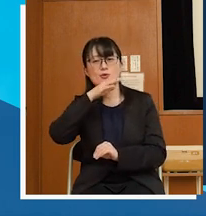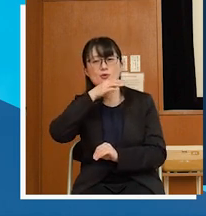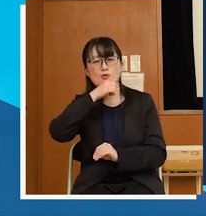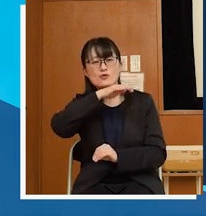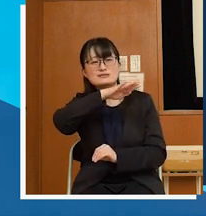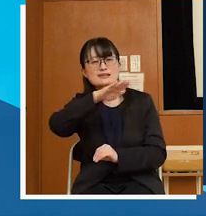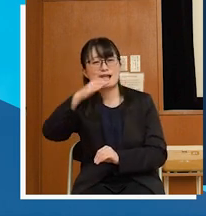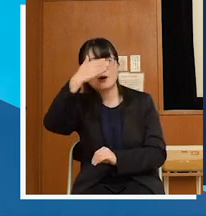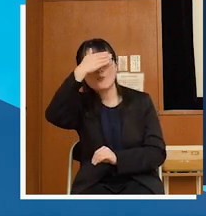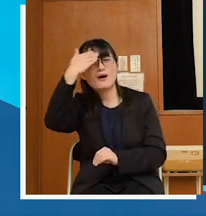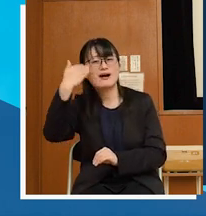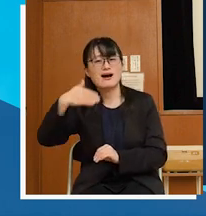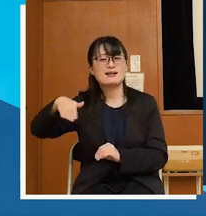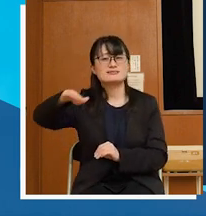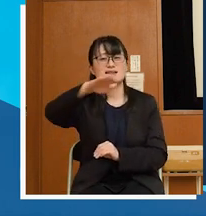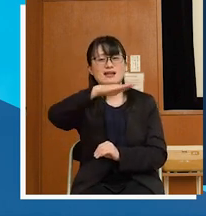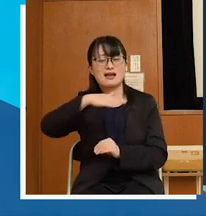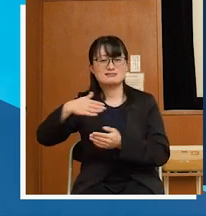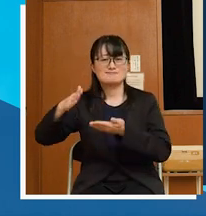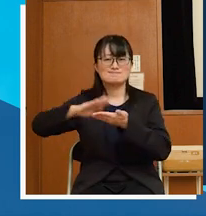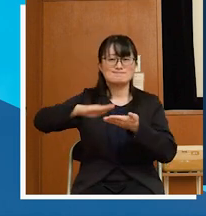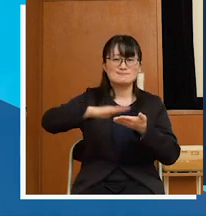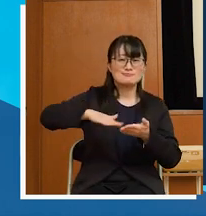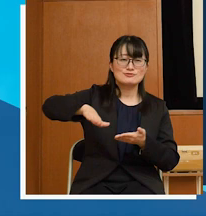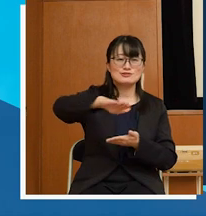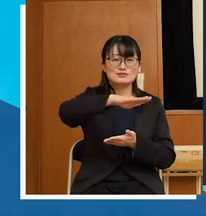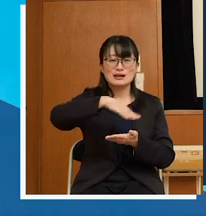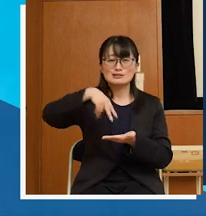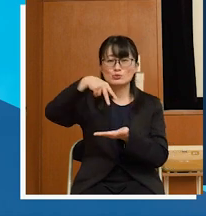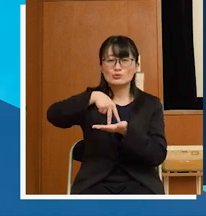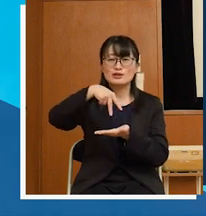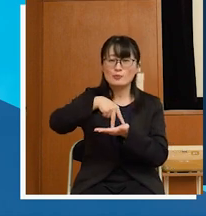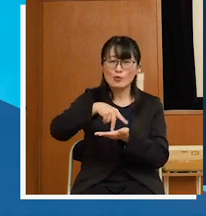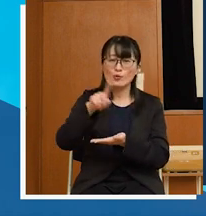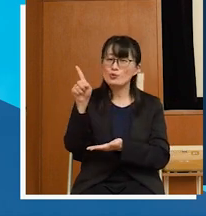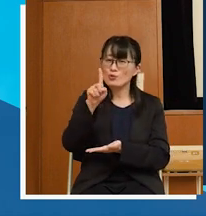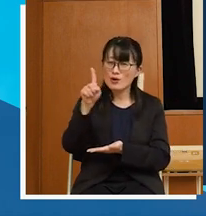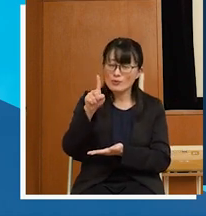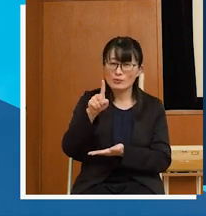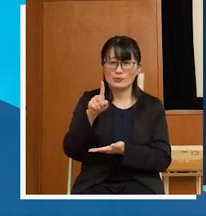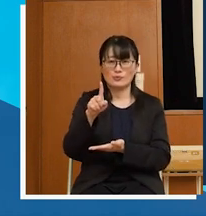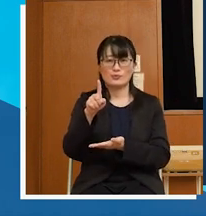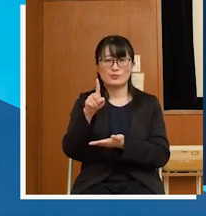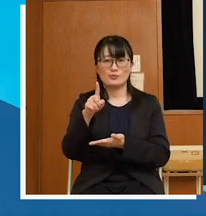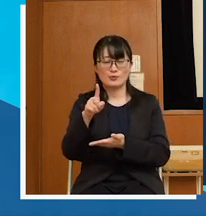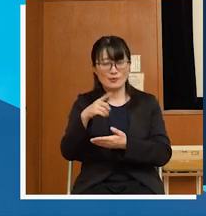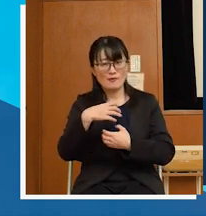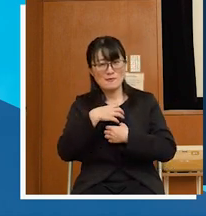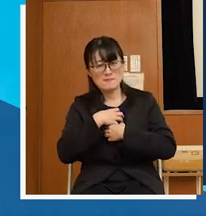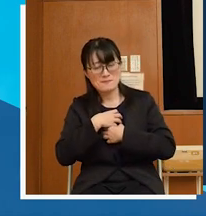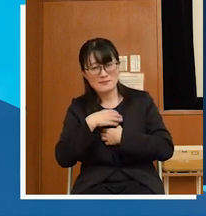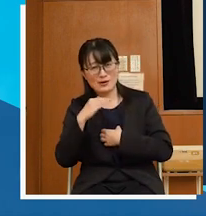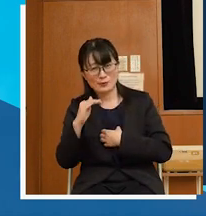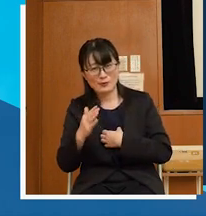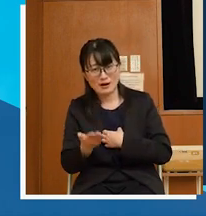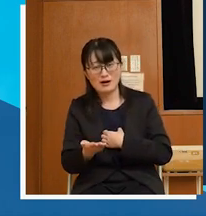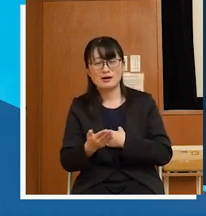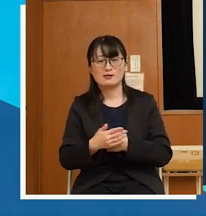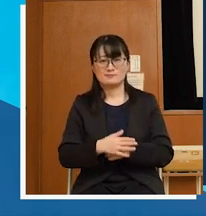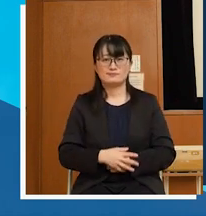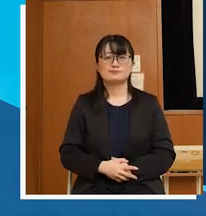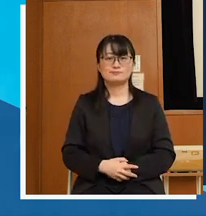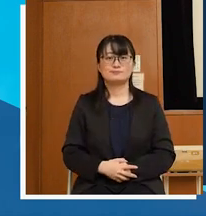ものを2度と取り戻せないものを壊そうとしてるのかということも残念ながらそれが現実として行われています